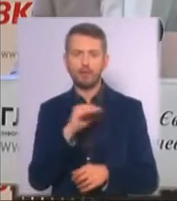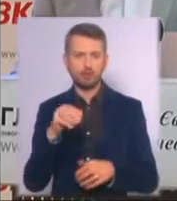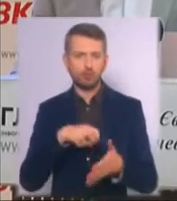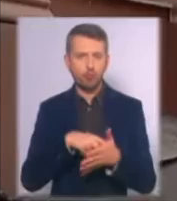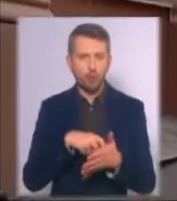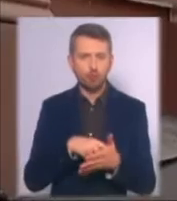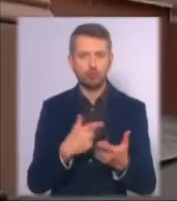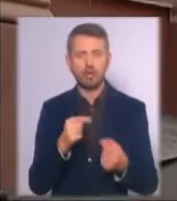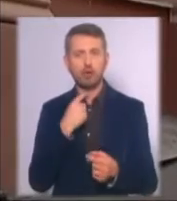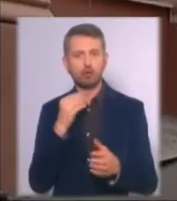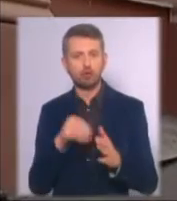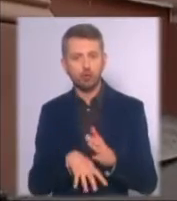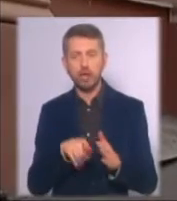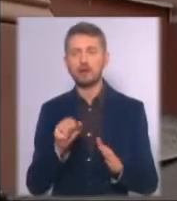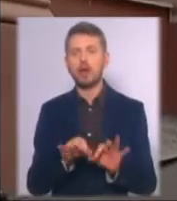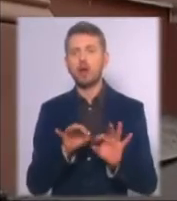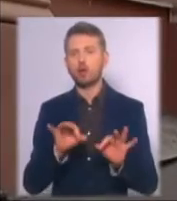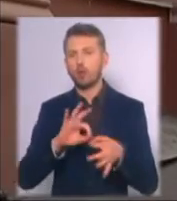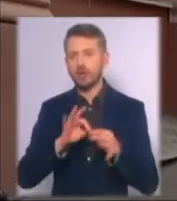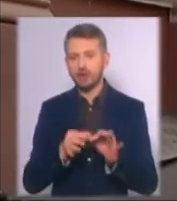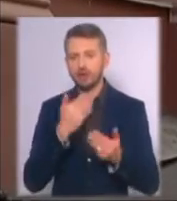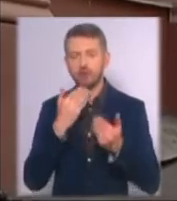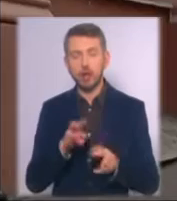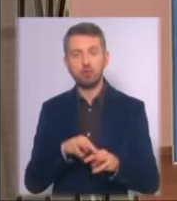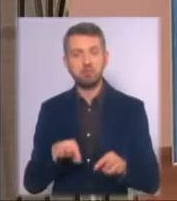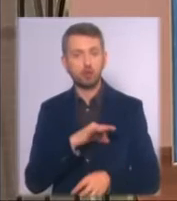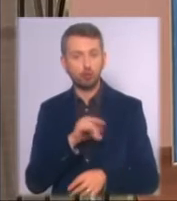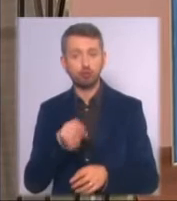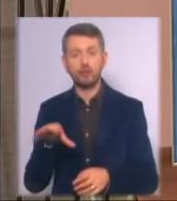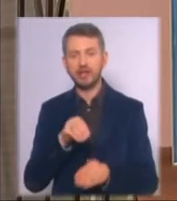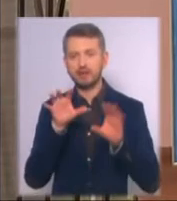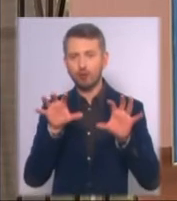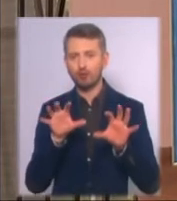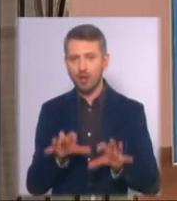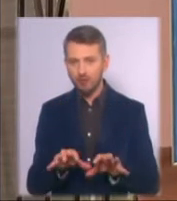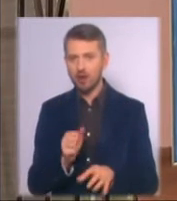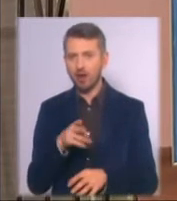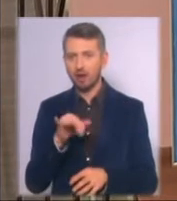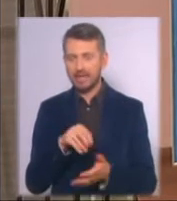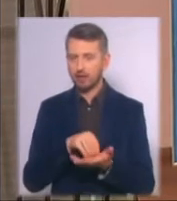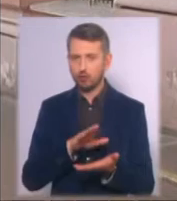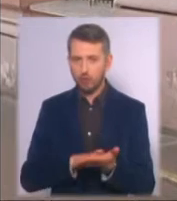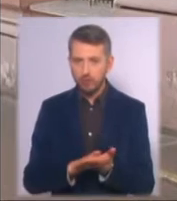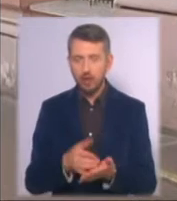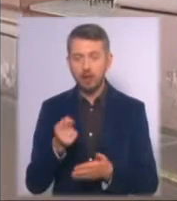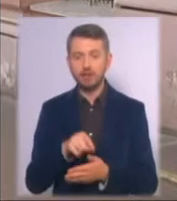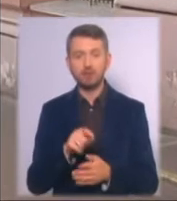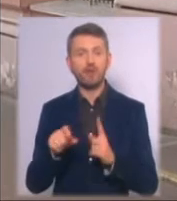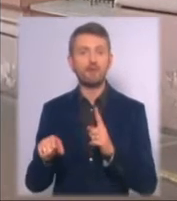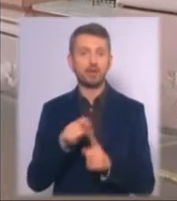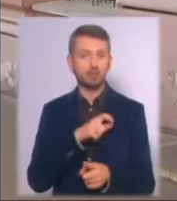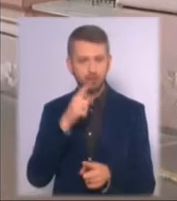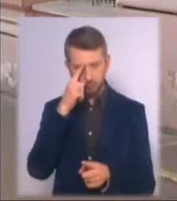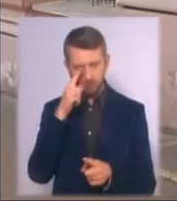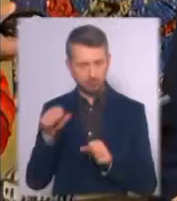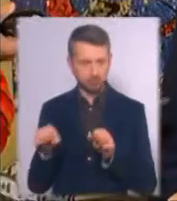де ви голосуєте. За роз'ясненням звертаємось до Мін'юсту, адже тут усі законодавчі акти проходять реєстрацію. Утім, відповідь спантеличує